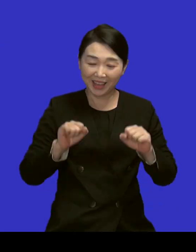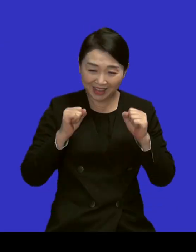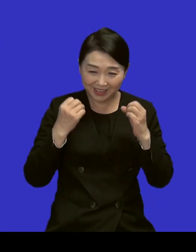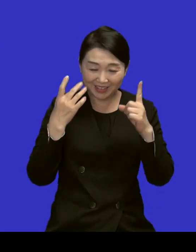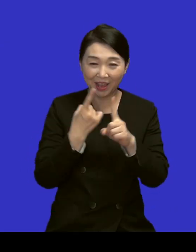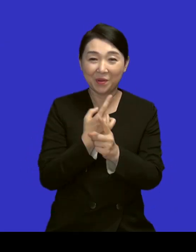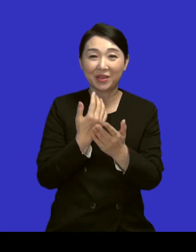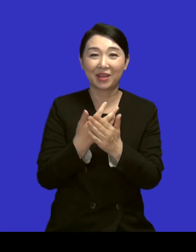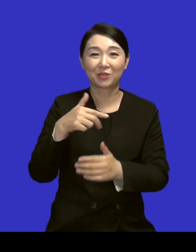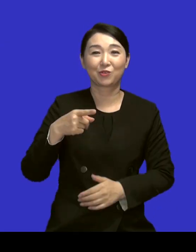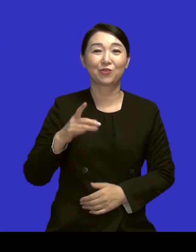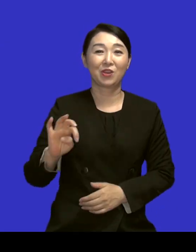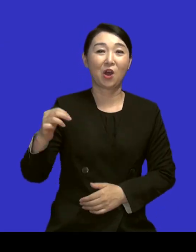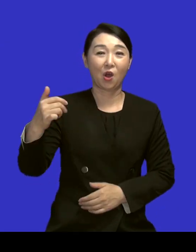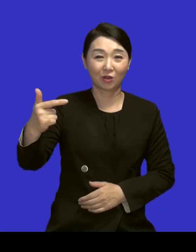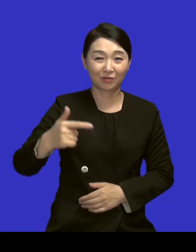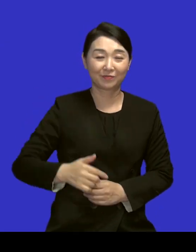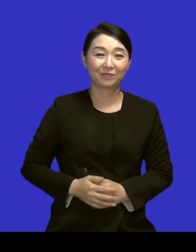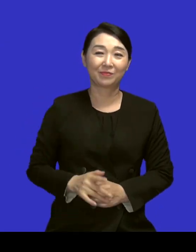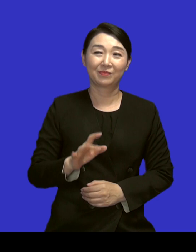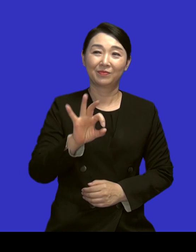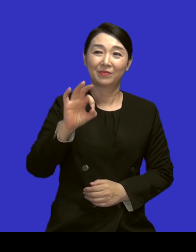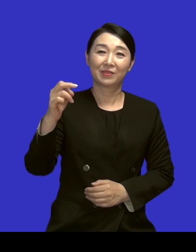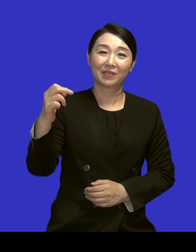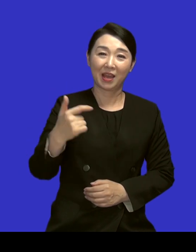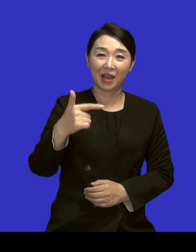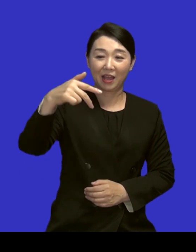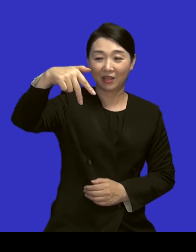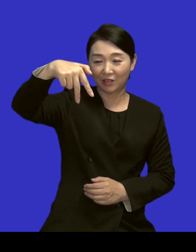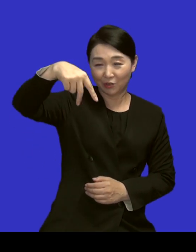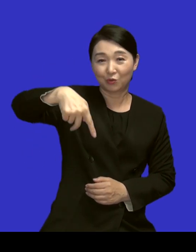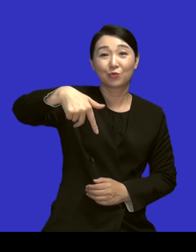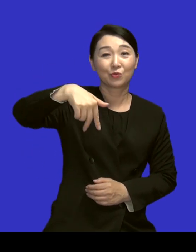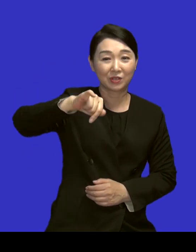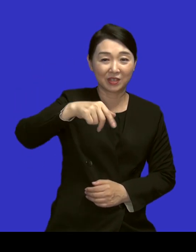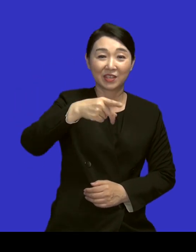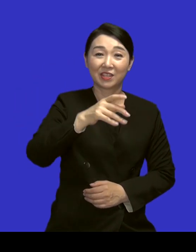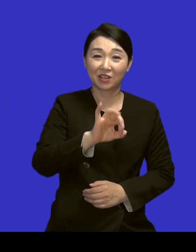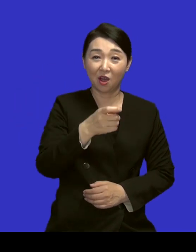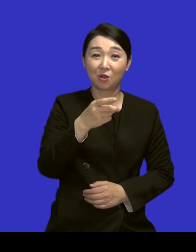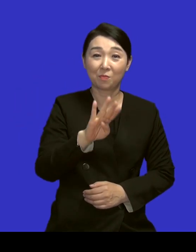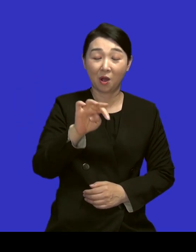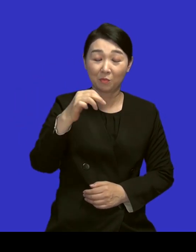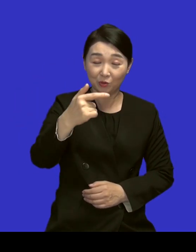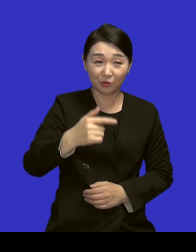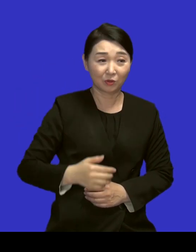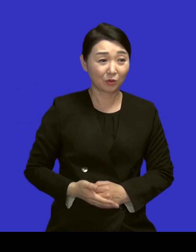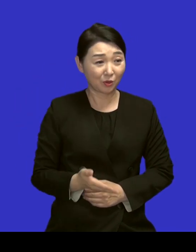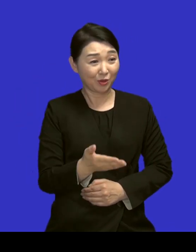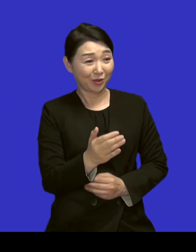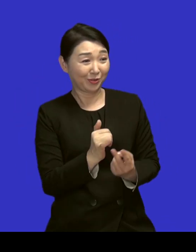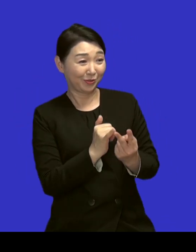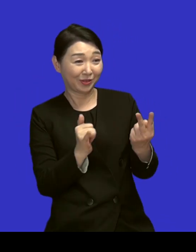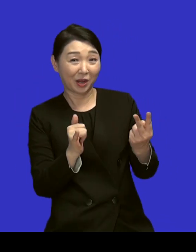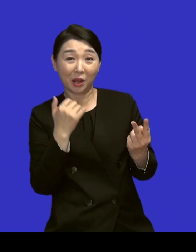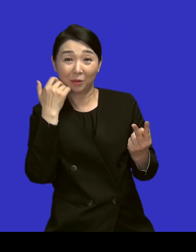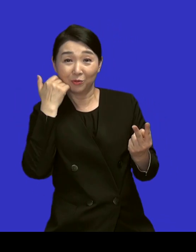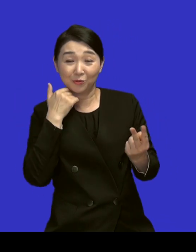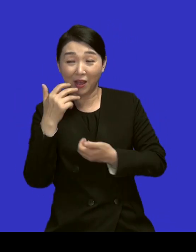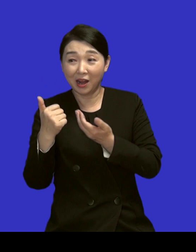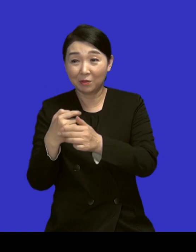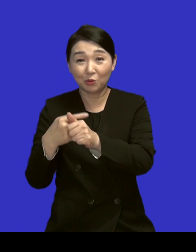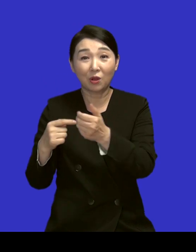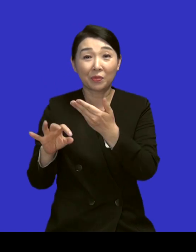안녕하세요. 새롭게 하소서 주영훈입니다. 안녕하세요. 안수지입니다. 안녕하세요. 정봉균입니다. 두 분은 주변에서 누군가가 하나님을 조롱한다면